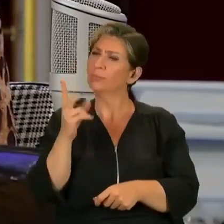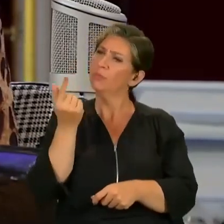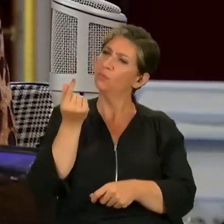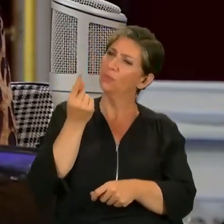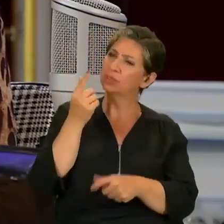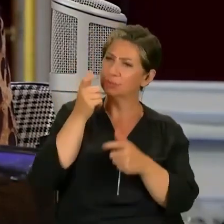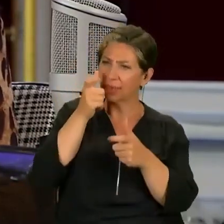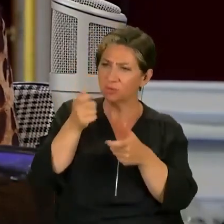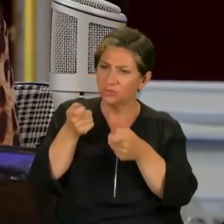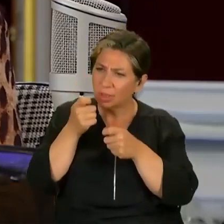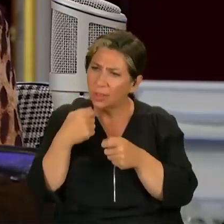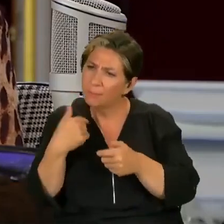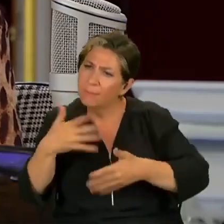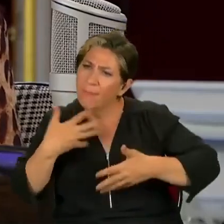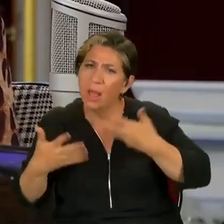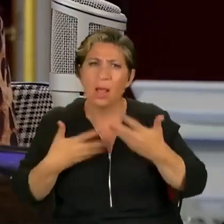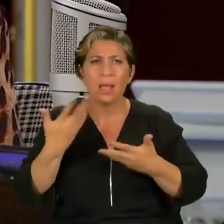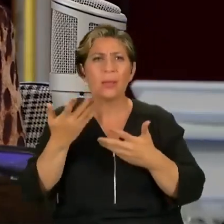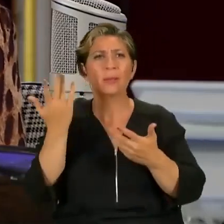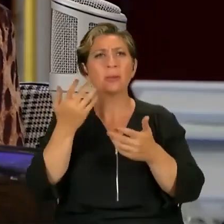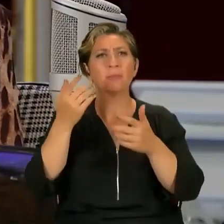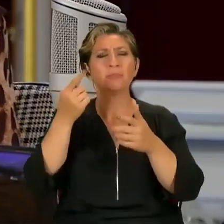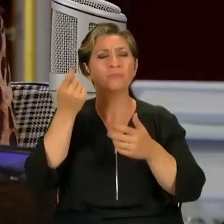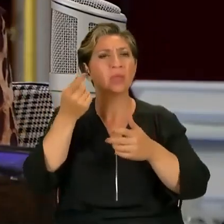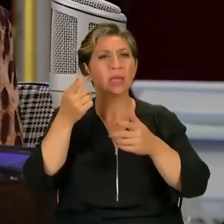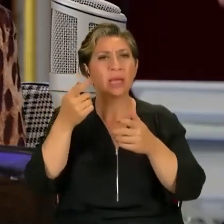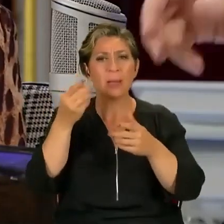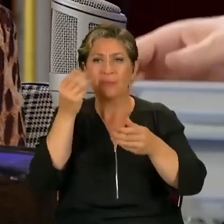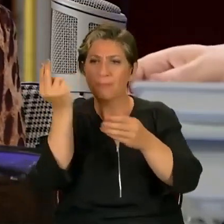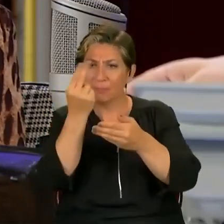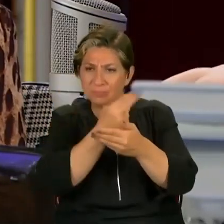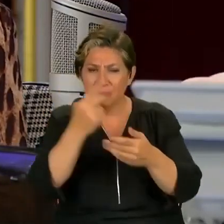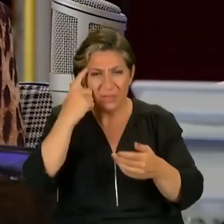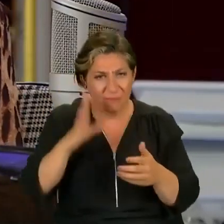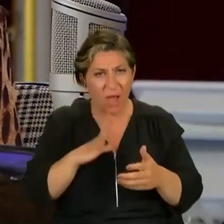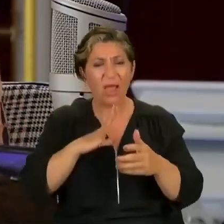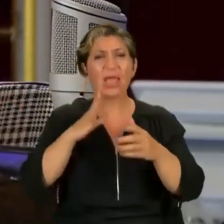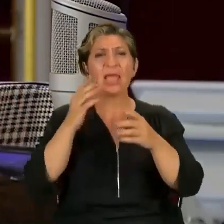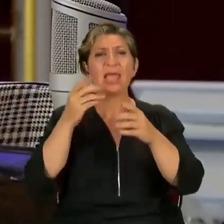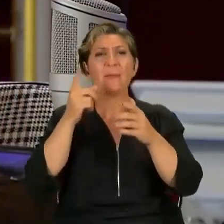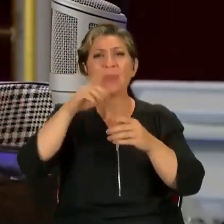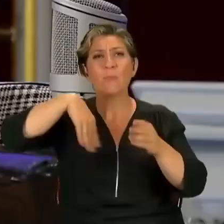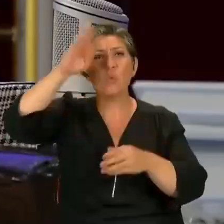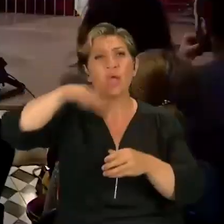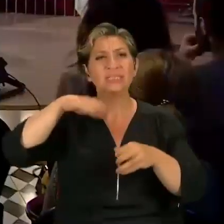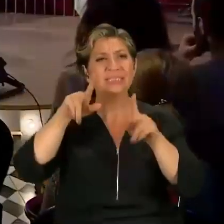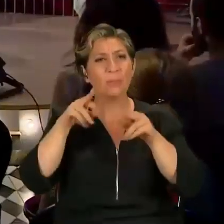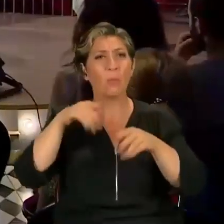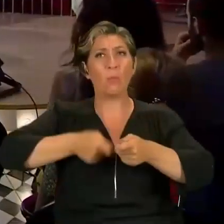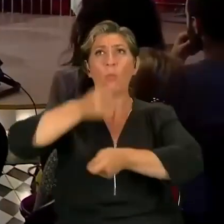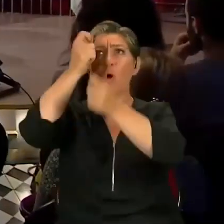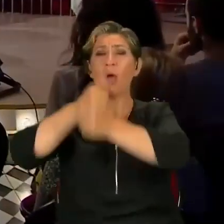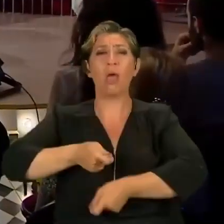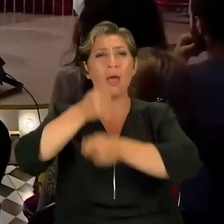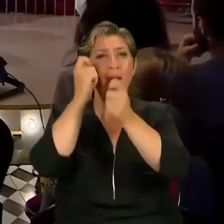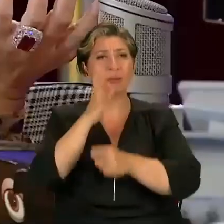ufak bir şeyi dikkatimi çekiyorsa, örneğin farmakolojik bilgim var, peysaj hakkında bilgim var. Bir boyacı kadar iyi boya